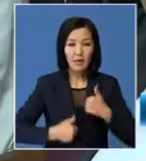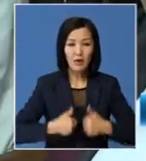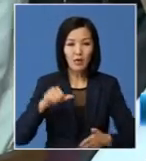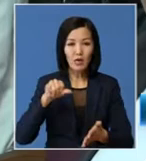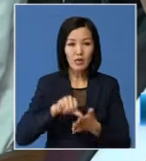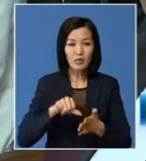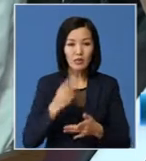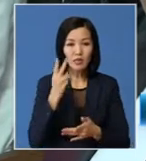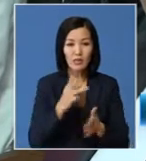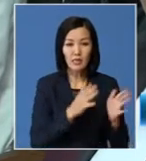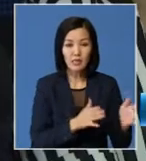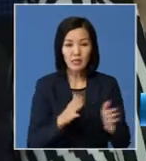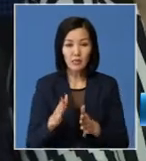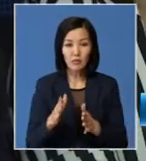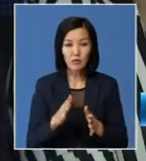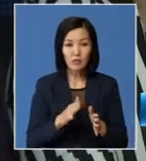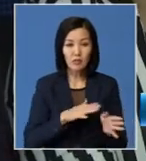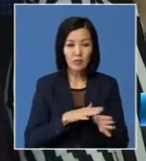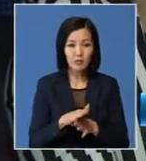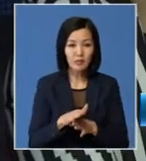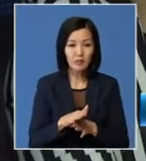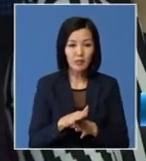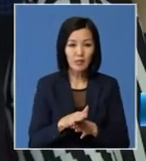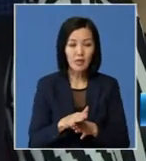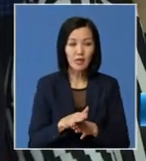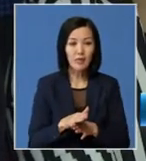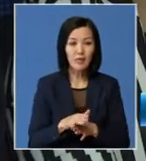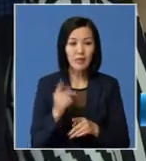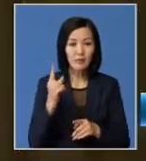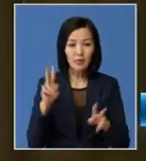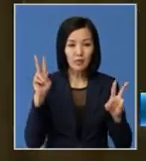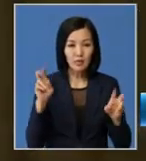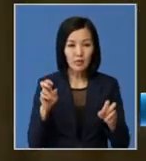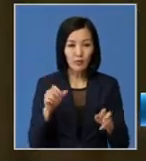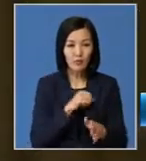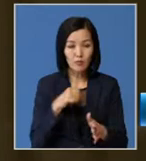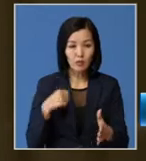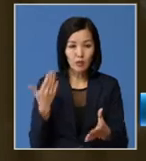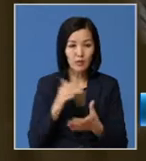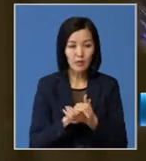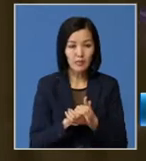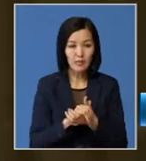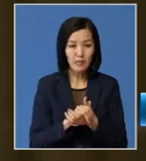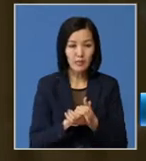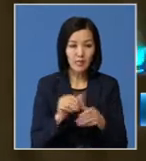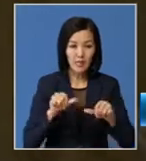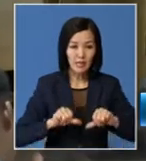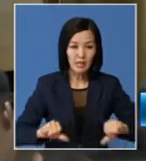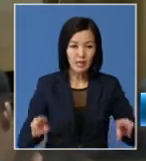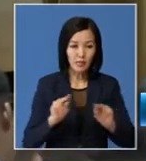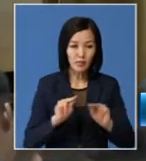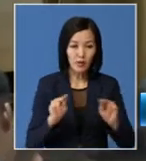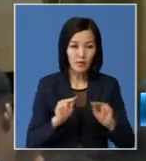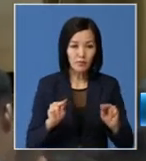екі кезең бойынша сынға түсті. Алдымен олар мамандығым мақтанышым деген тақырыпта өздерін таныстырды. Қазылар алқасы мұғалімдерден сөйлеу